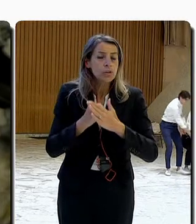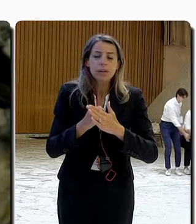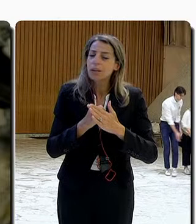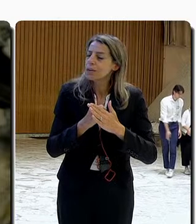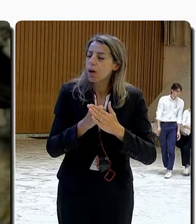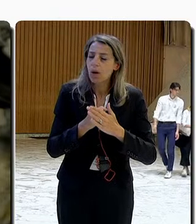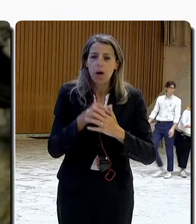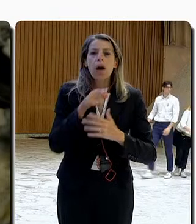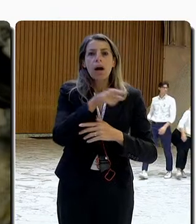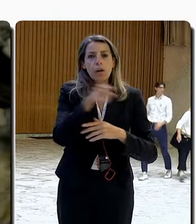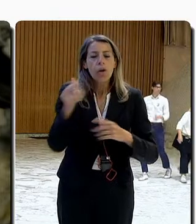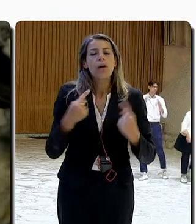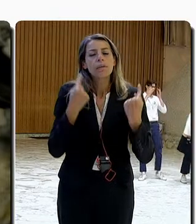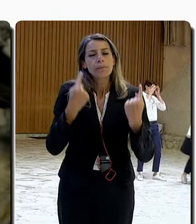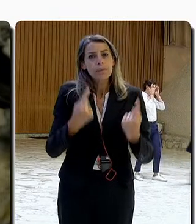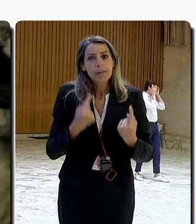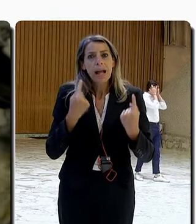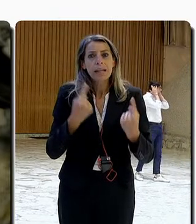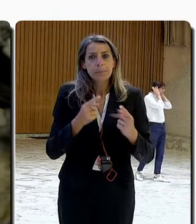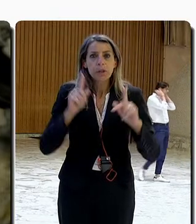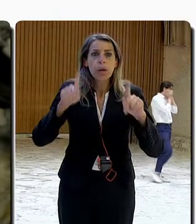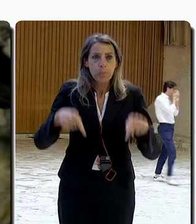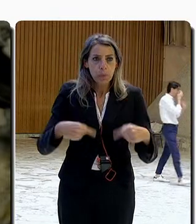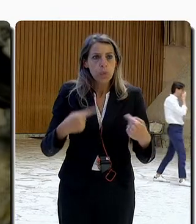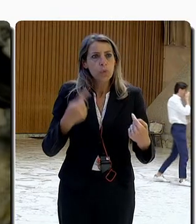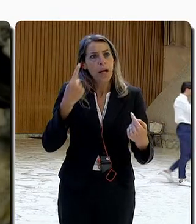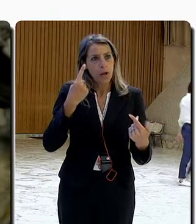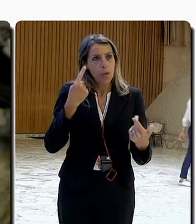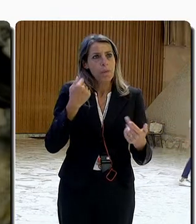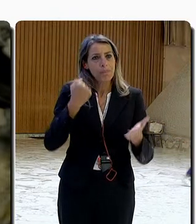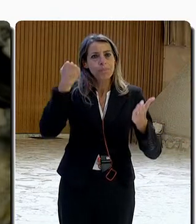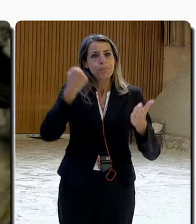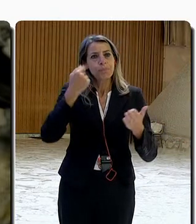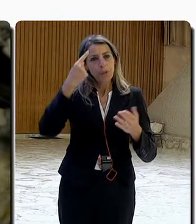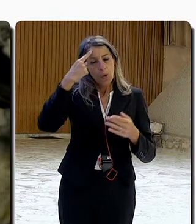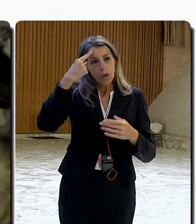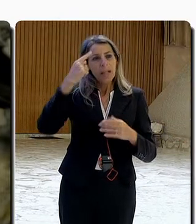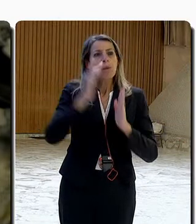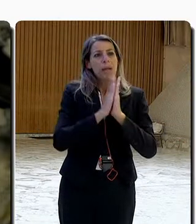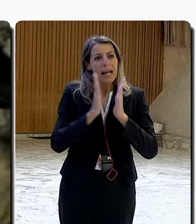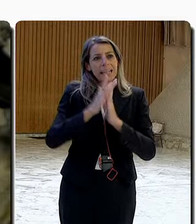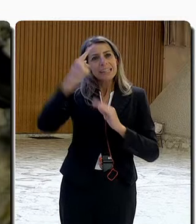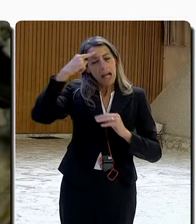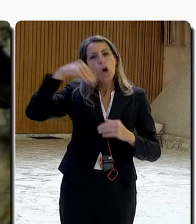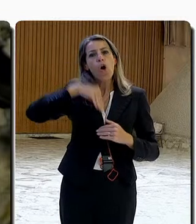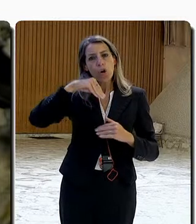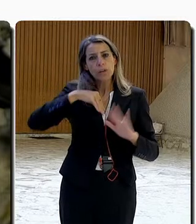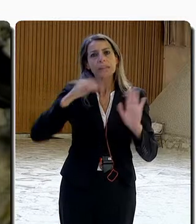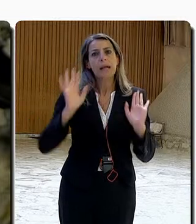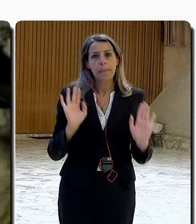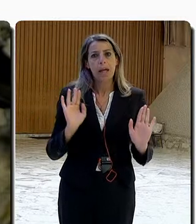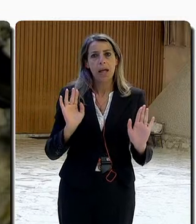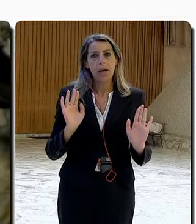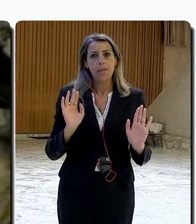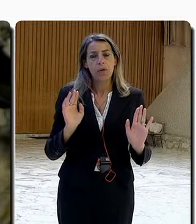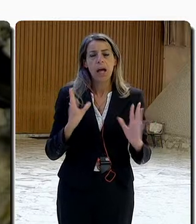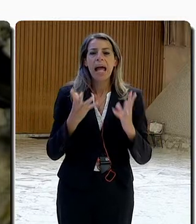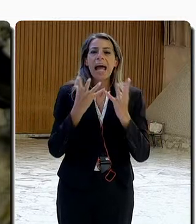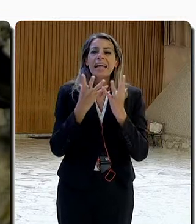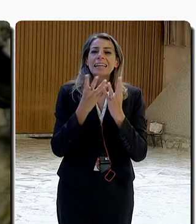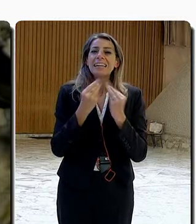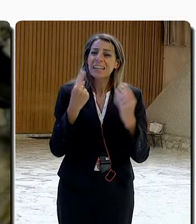i segni di una consapevolezza ecclesiale nei confronti di